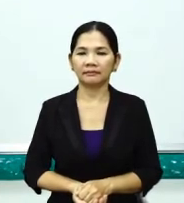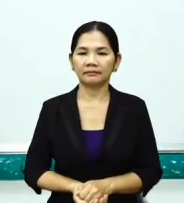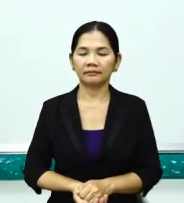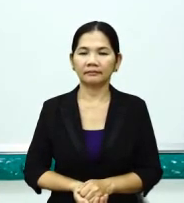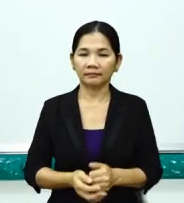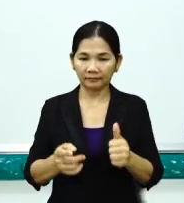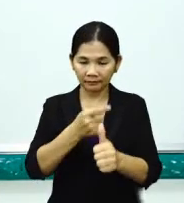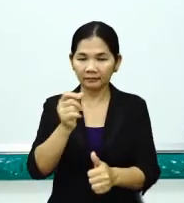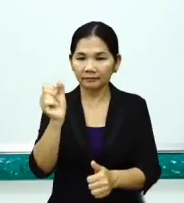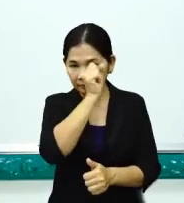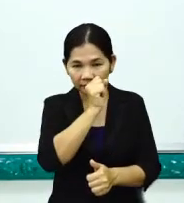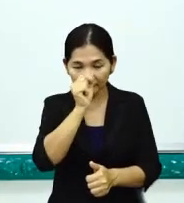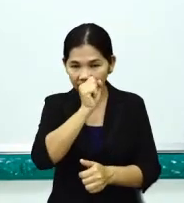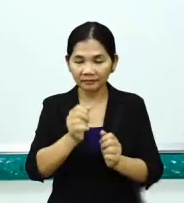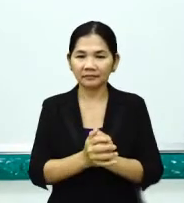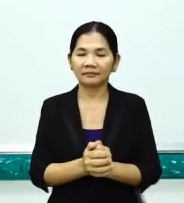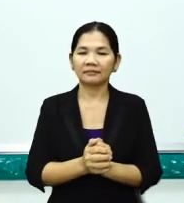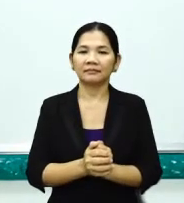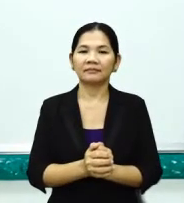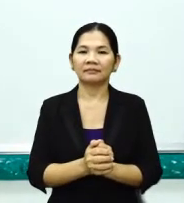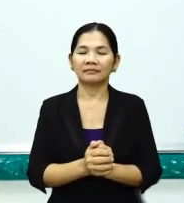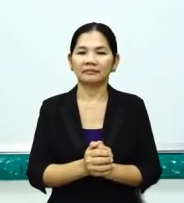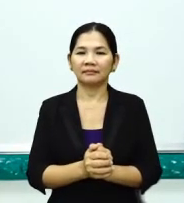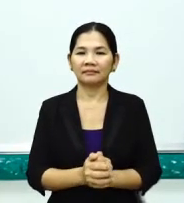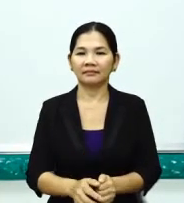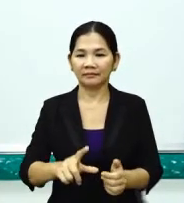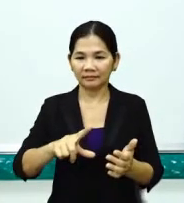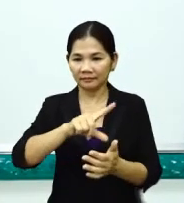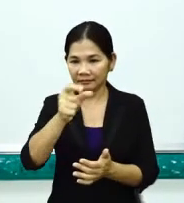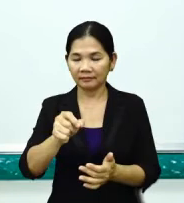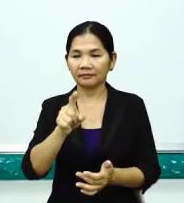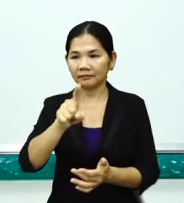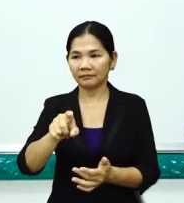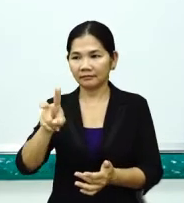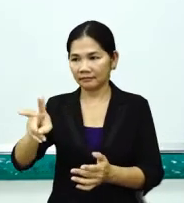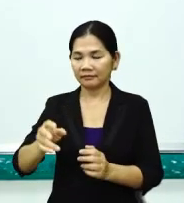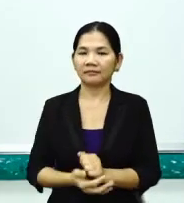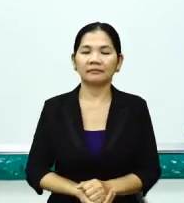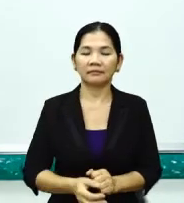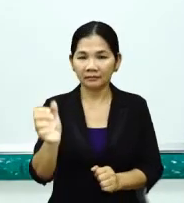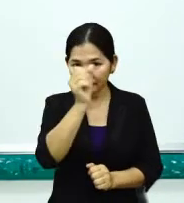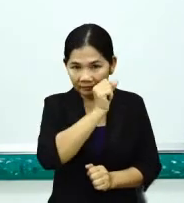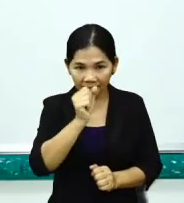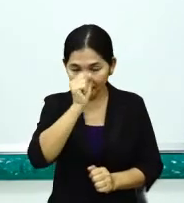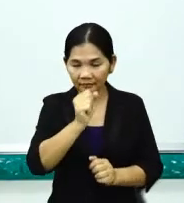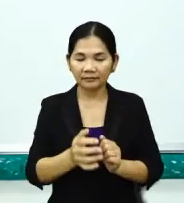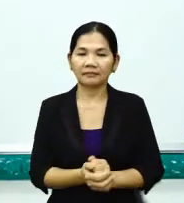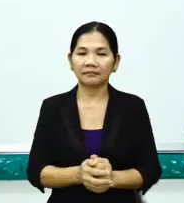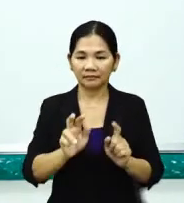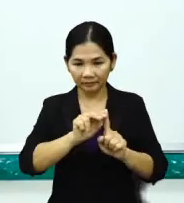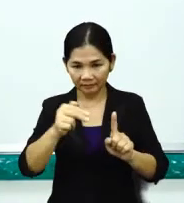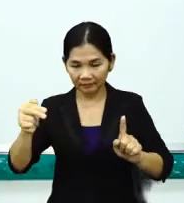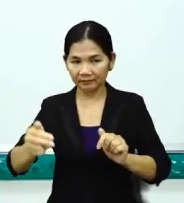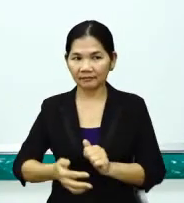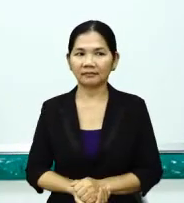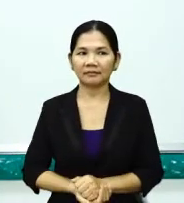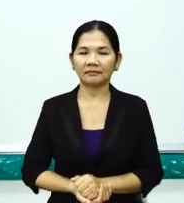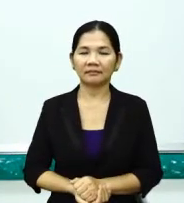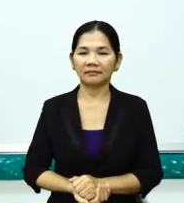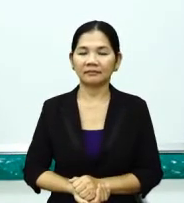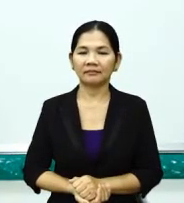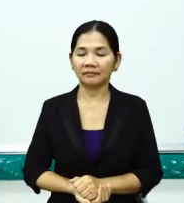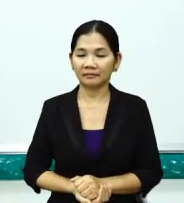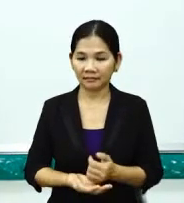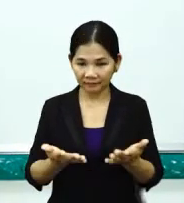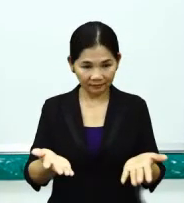chà muốn đi dân chuyện bắt cái con khai tên đáp đáp bì ná chà ai lỡ con chuyện bắt mùi tiết chà bắt mùi tiết cứ bắt ấy